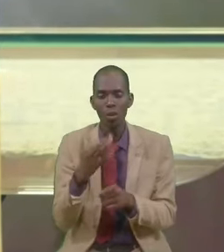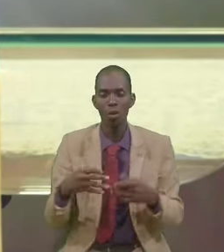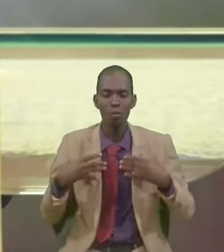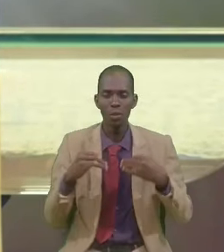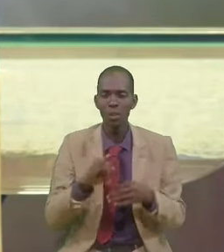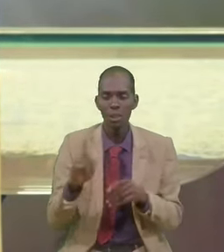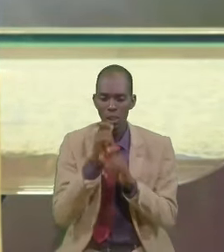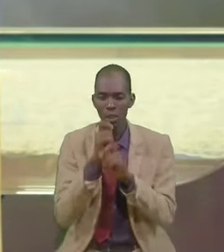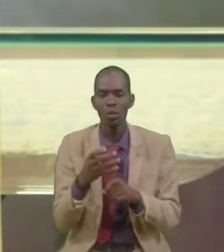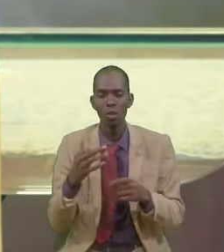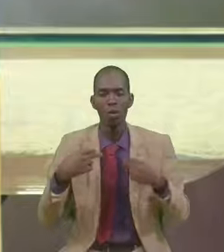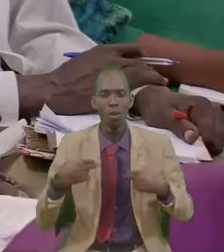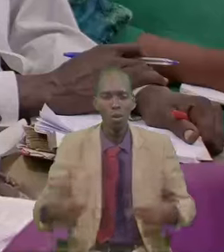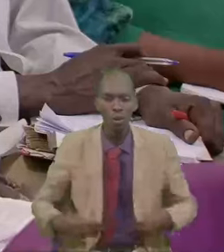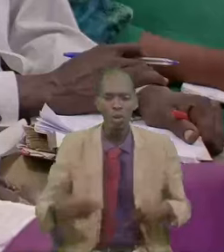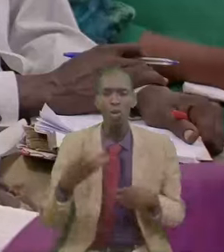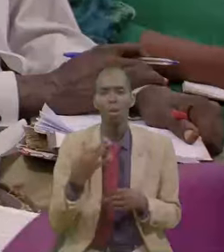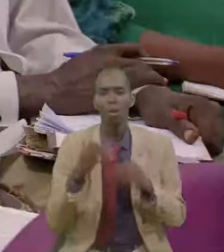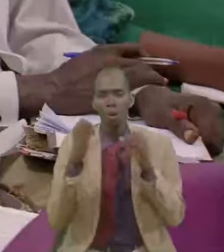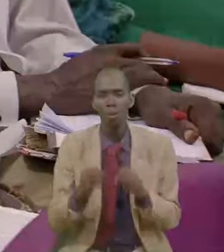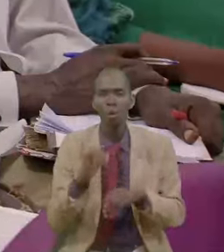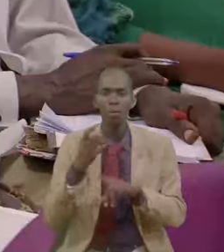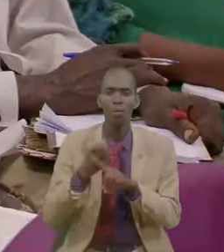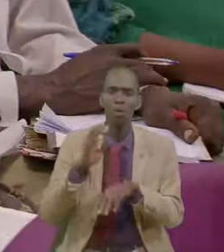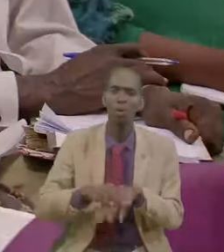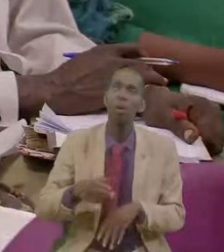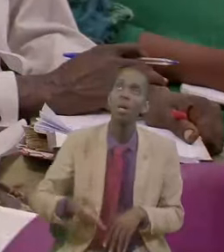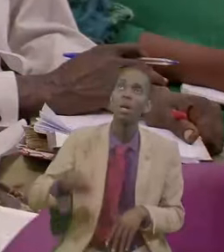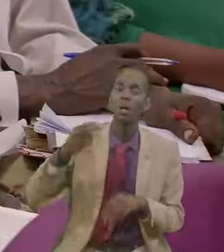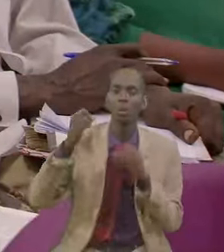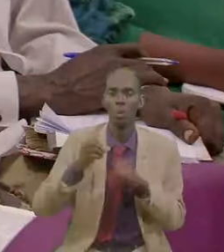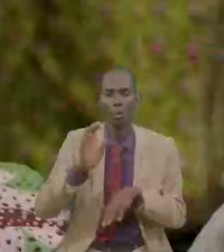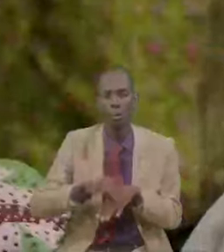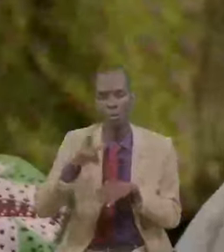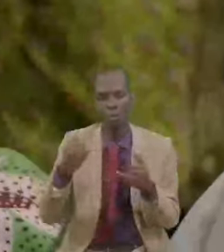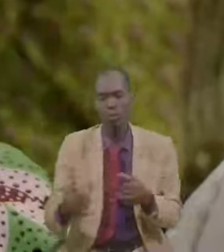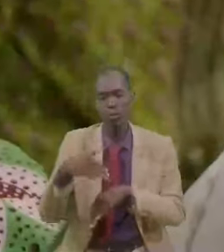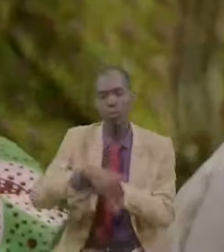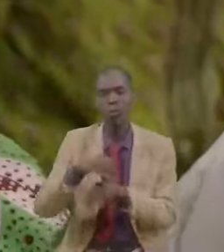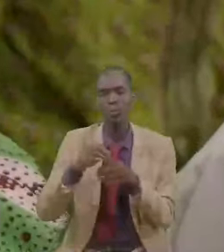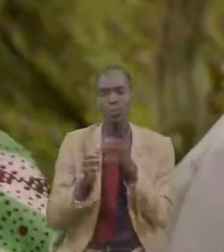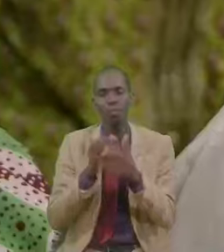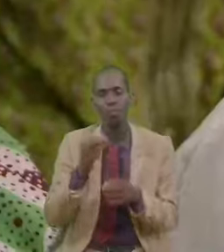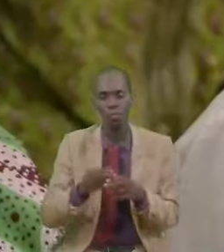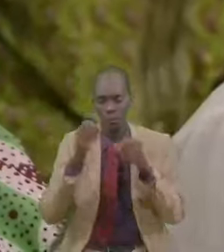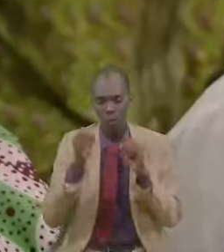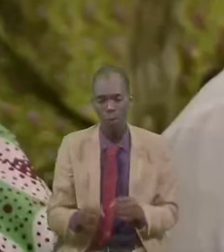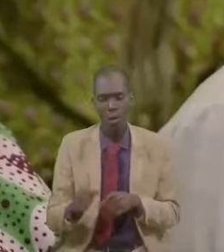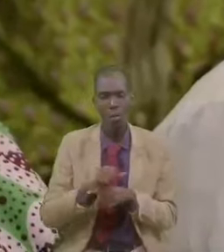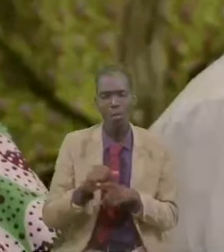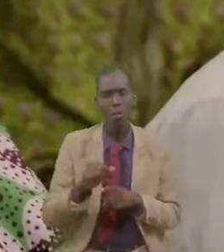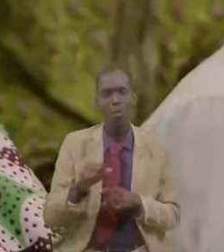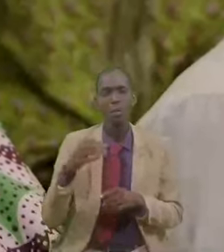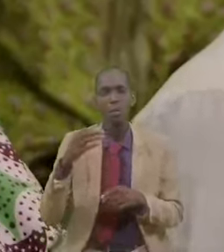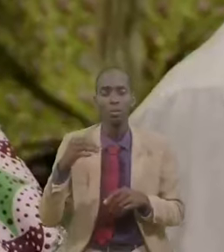la santé, le don de l'effusion de la puissance d'en haut, la puissance sur vous ce soir. Le baptême de la